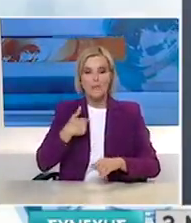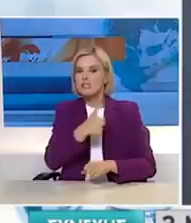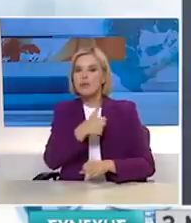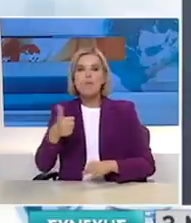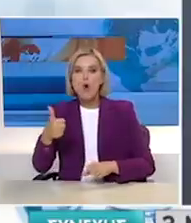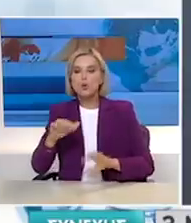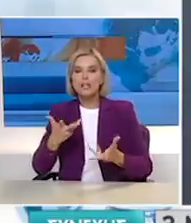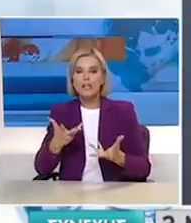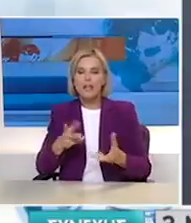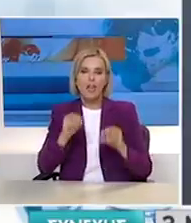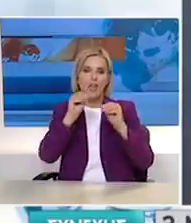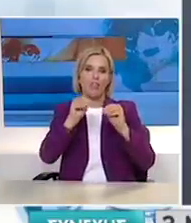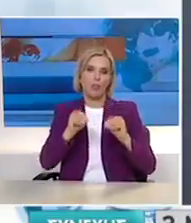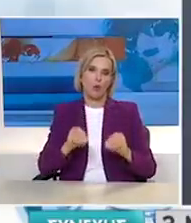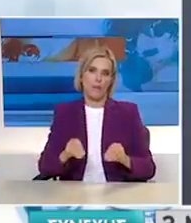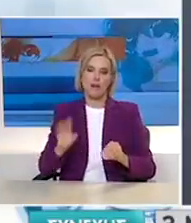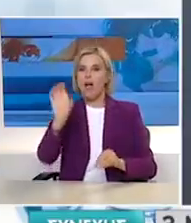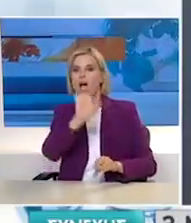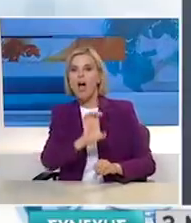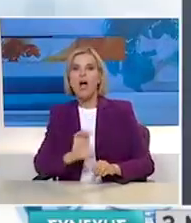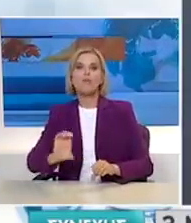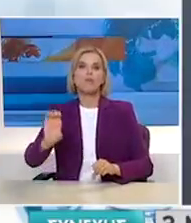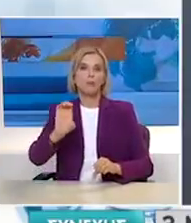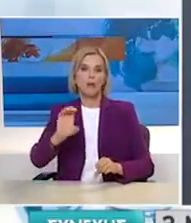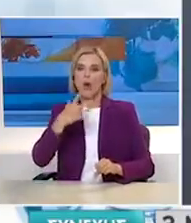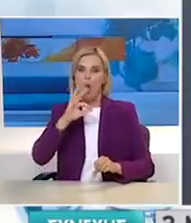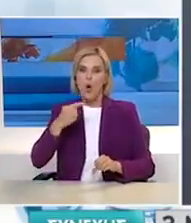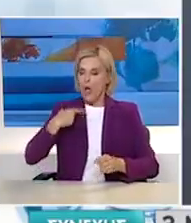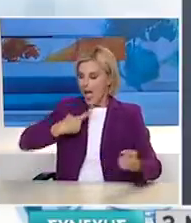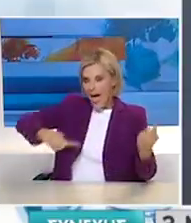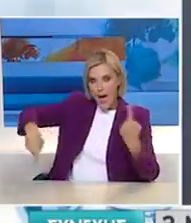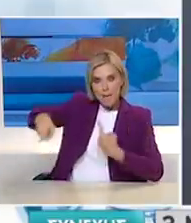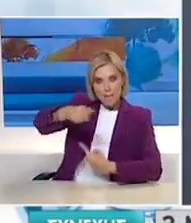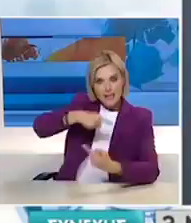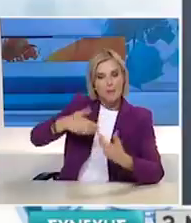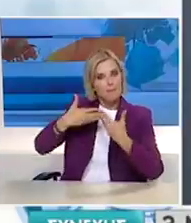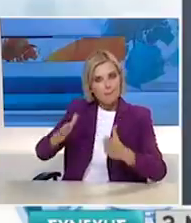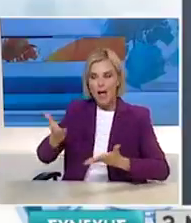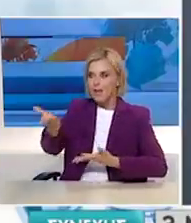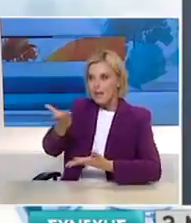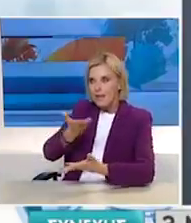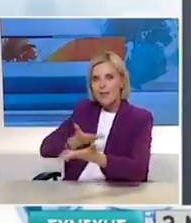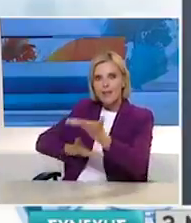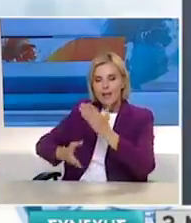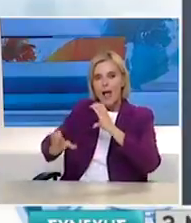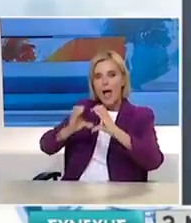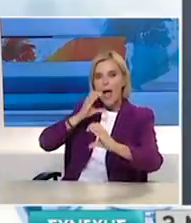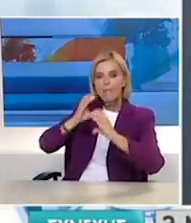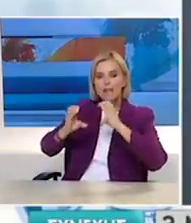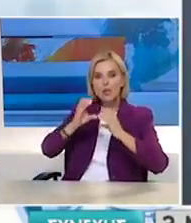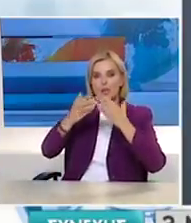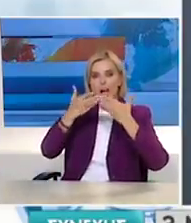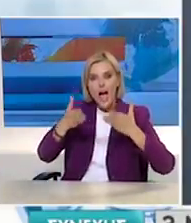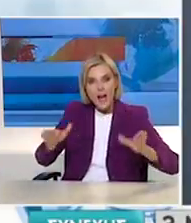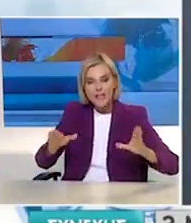οποία έχει προτείνει την ανοιχτή επικοινωνία με κανόνες, έχει προτείνει την ανάγκη του ελέγχου